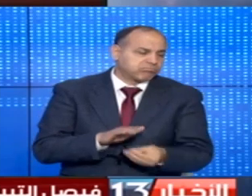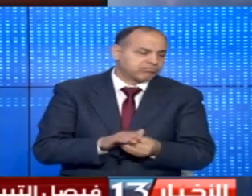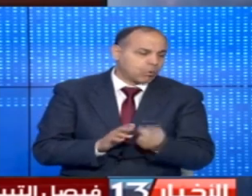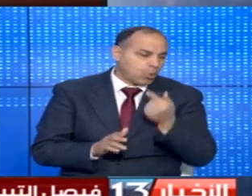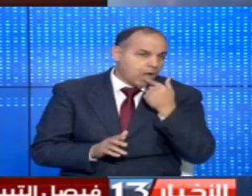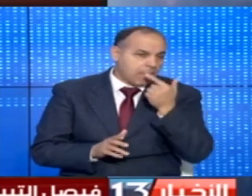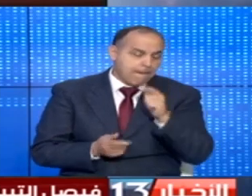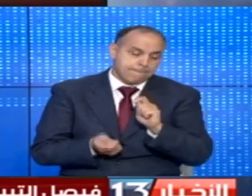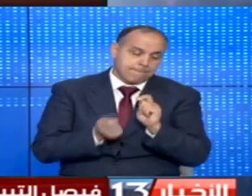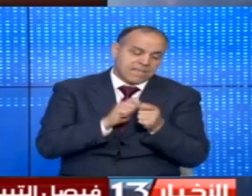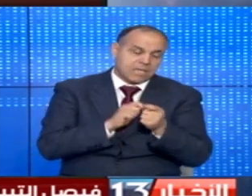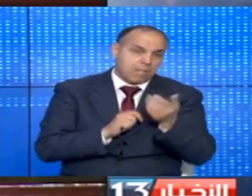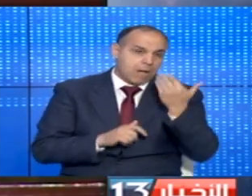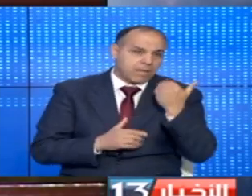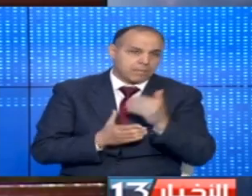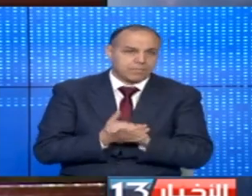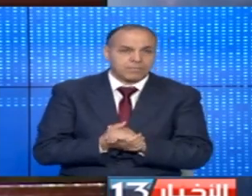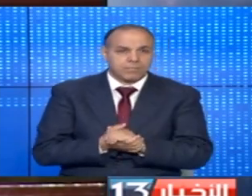تبدلها